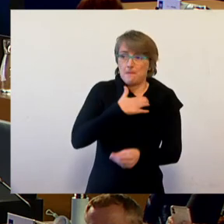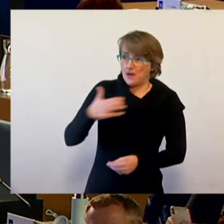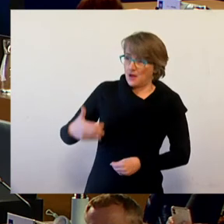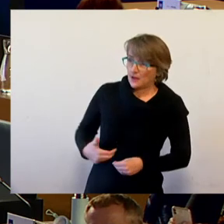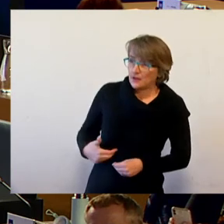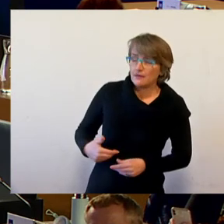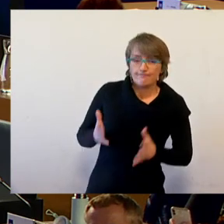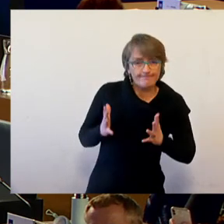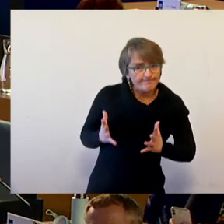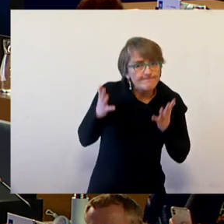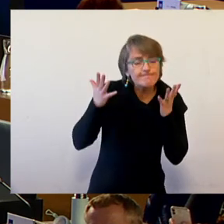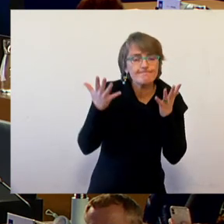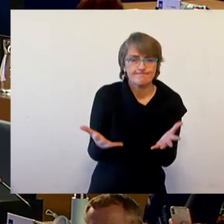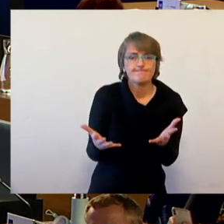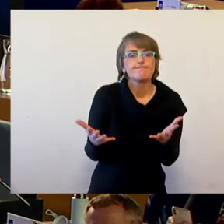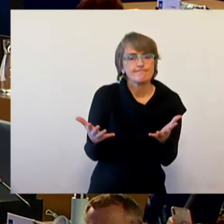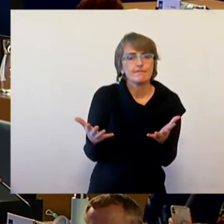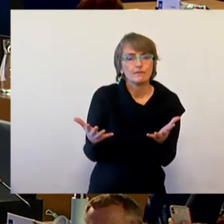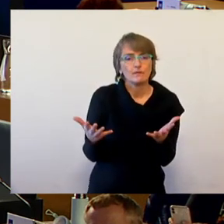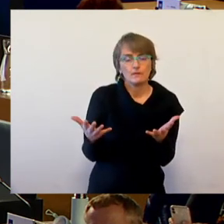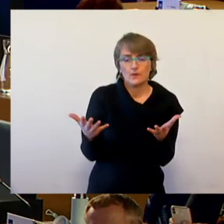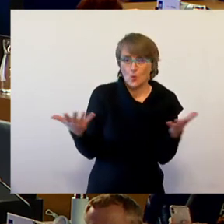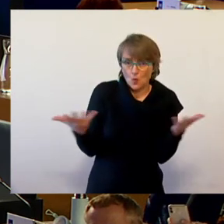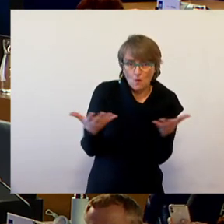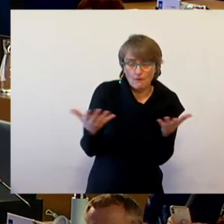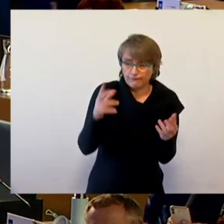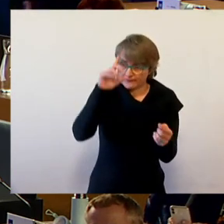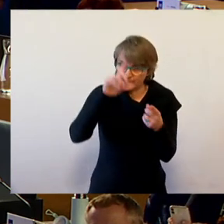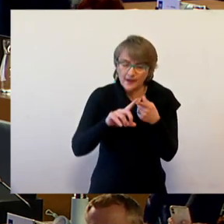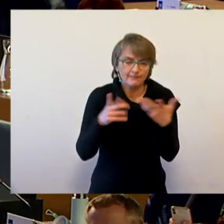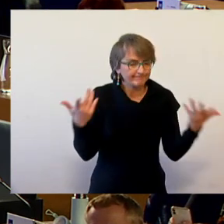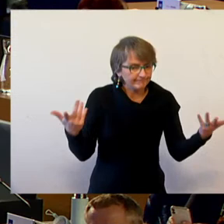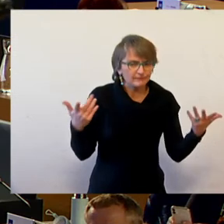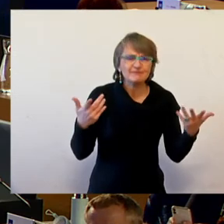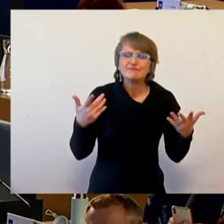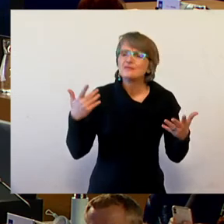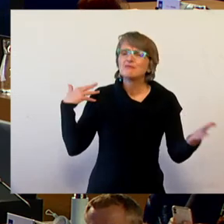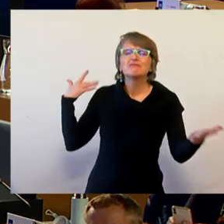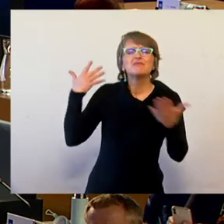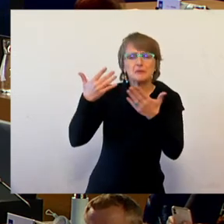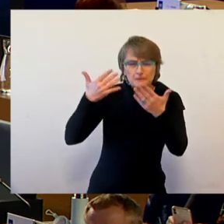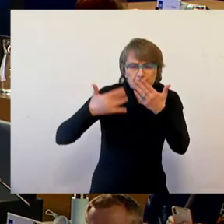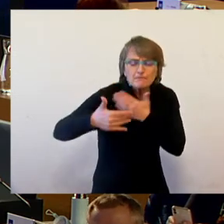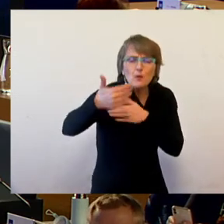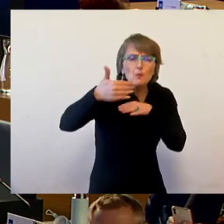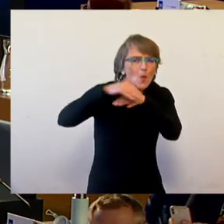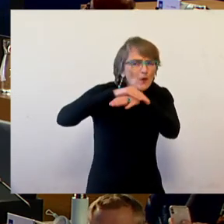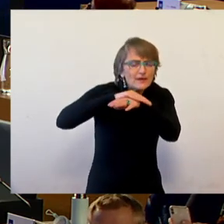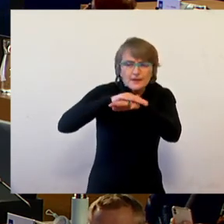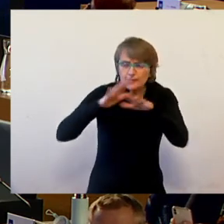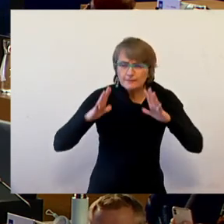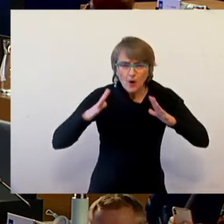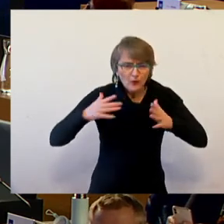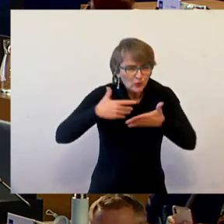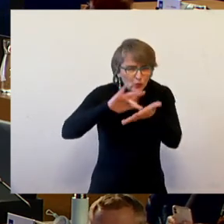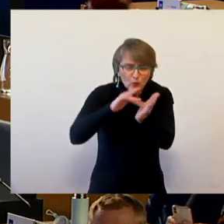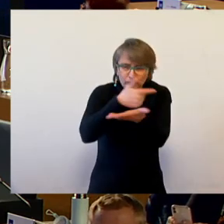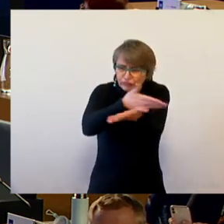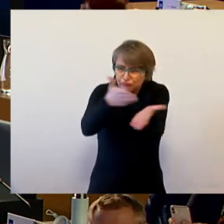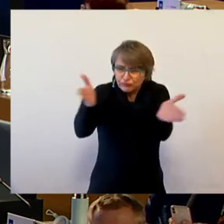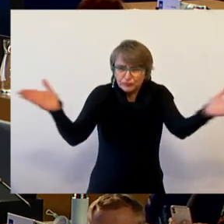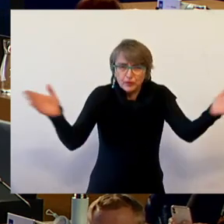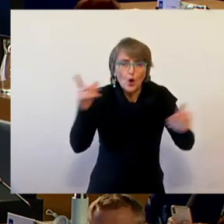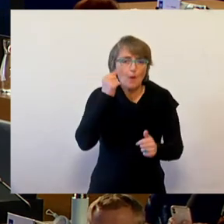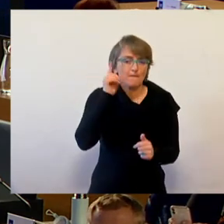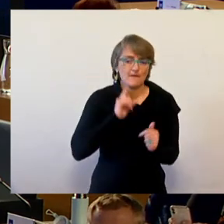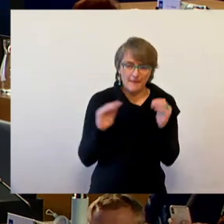fait de l'égalité homme-femme un fil rouge dans l'ensemble des politiques menées. Et